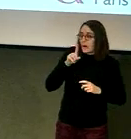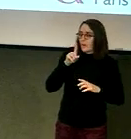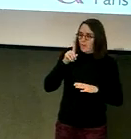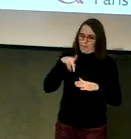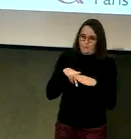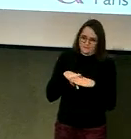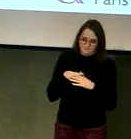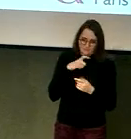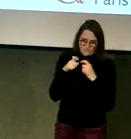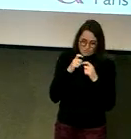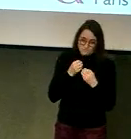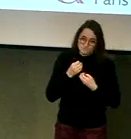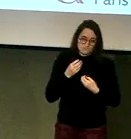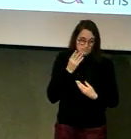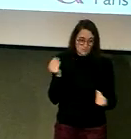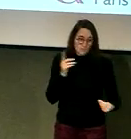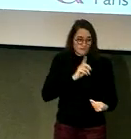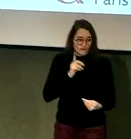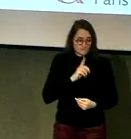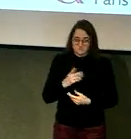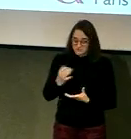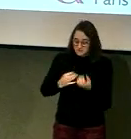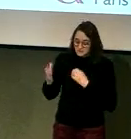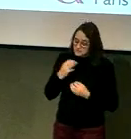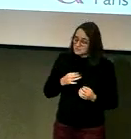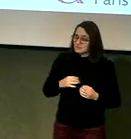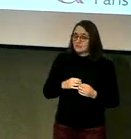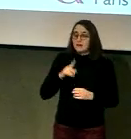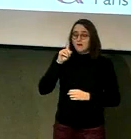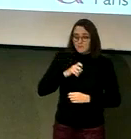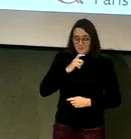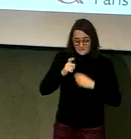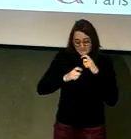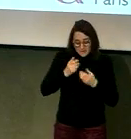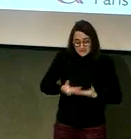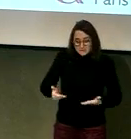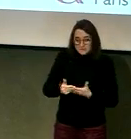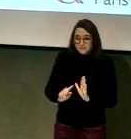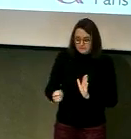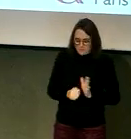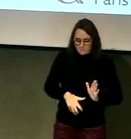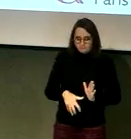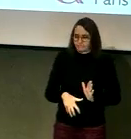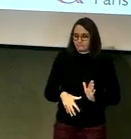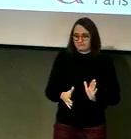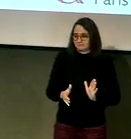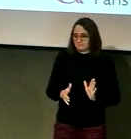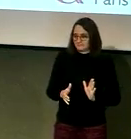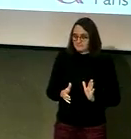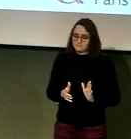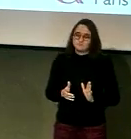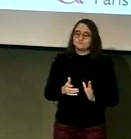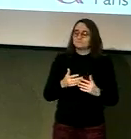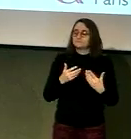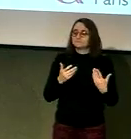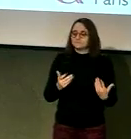Beaucoup de femmes rapportent que les violences ont commencé dès lors qu'il y avait cet enfant.